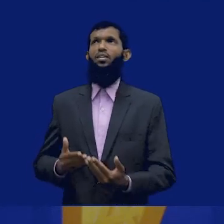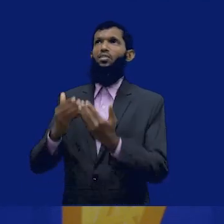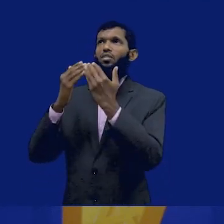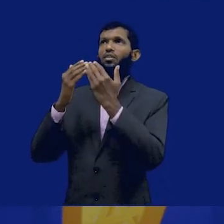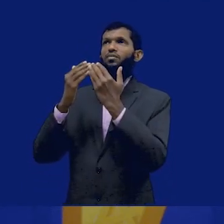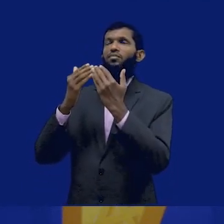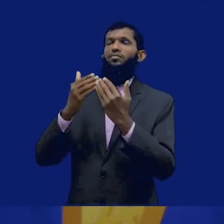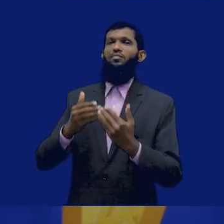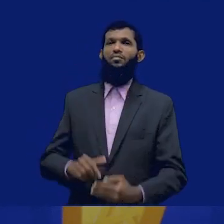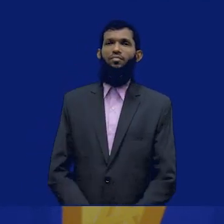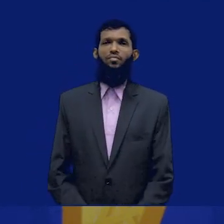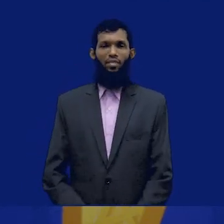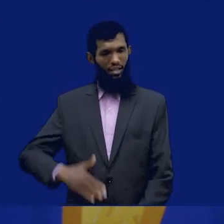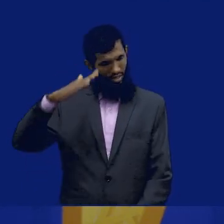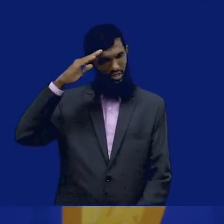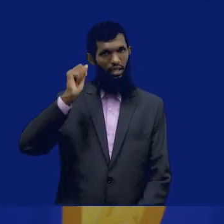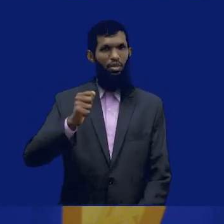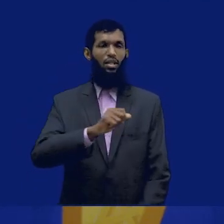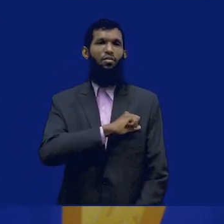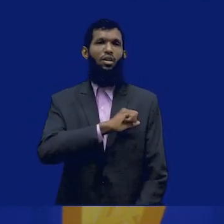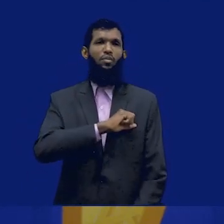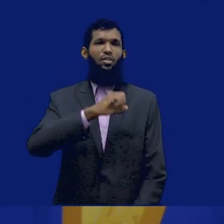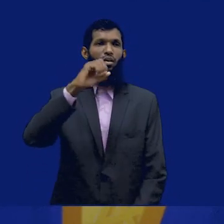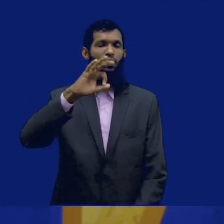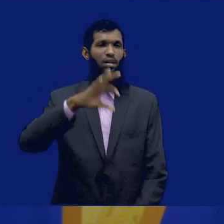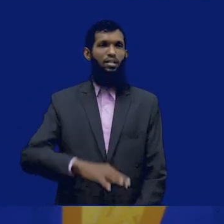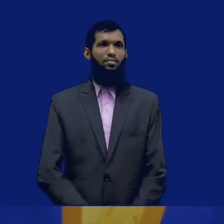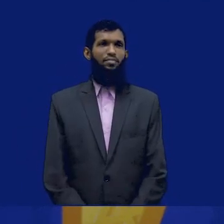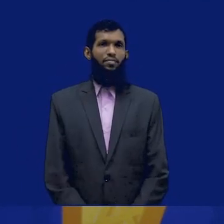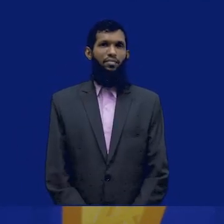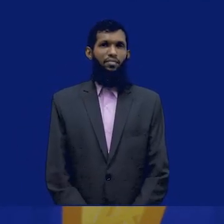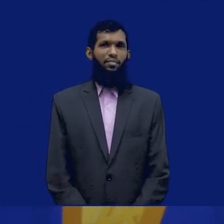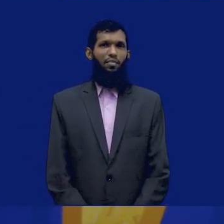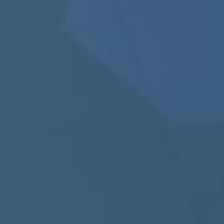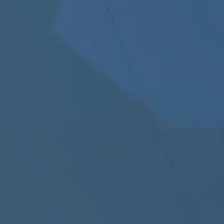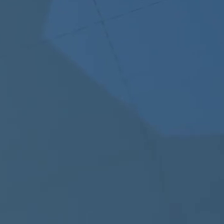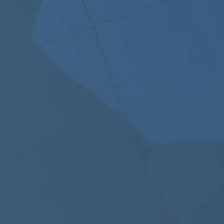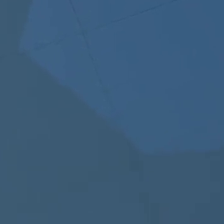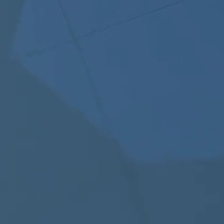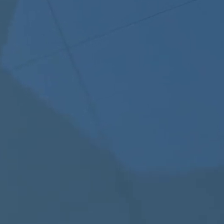محمد وعلى آله وصحبه وسلم. والسلام عليكم ورحمة الله وبركاته.